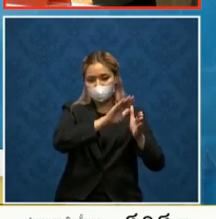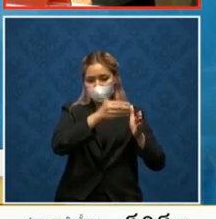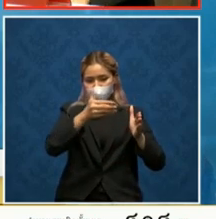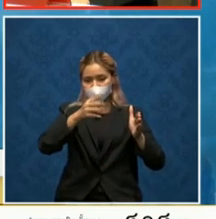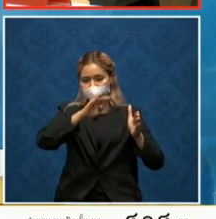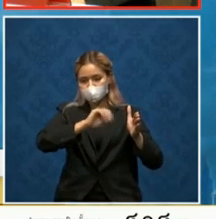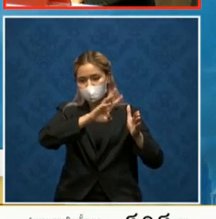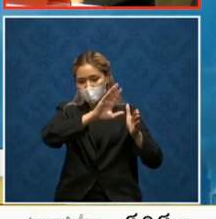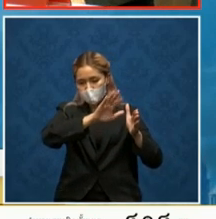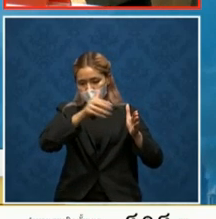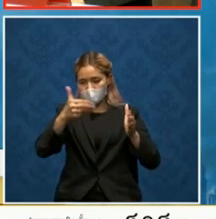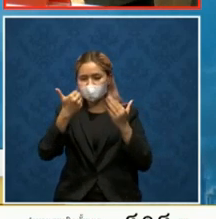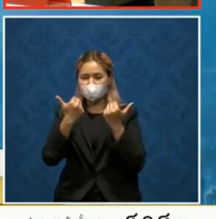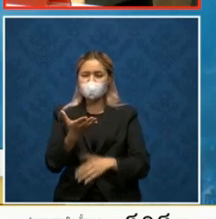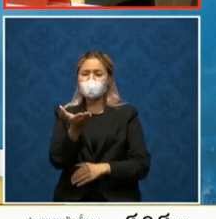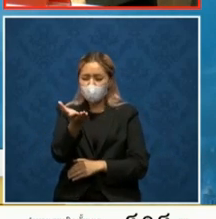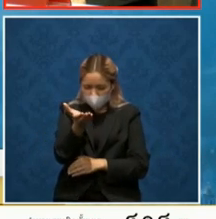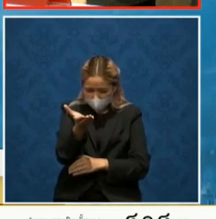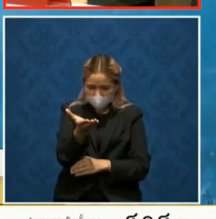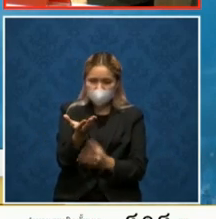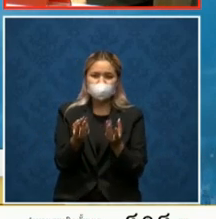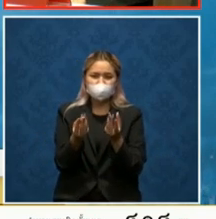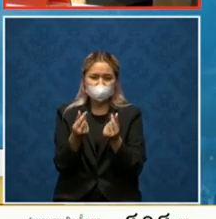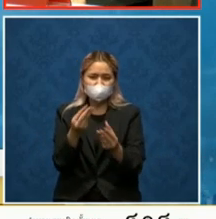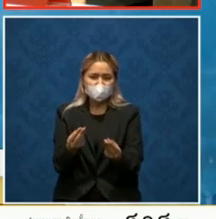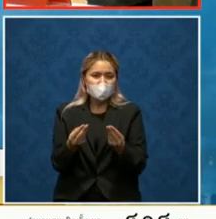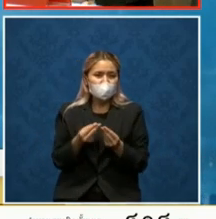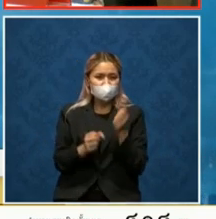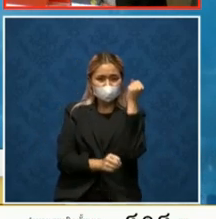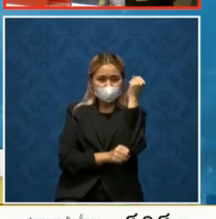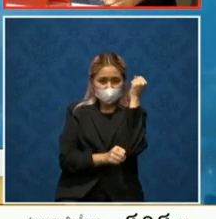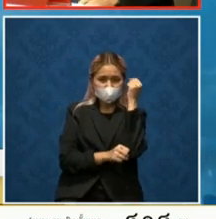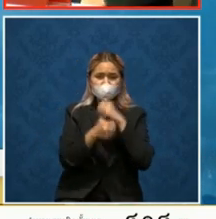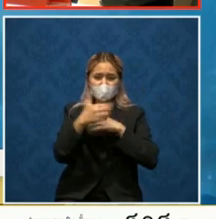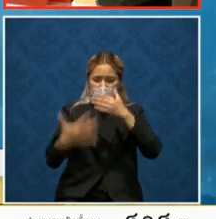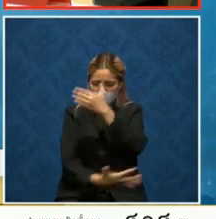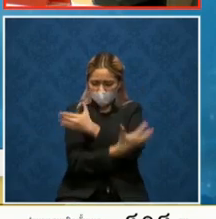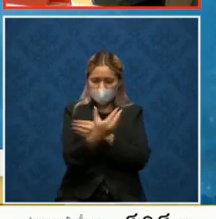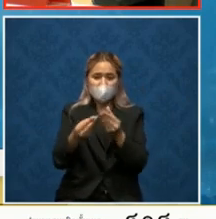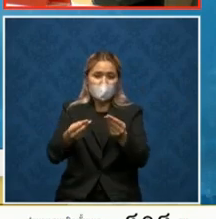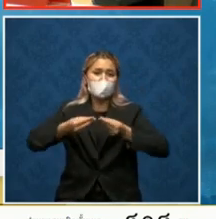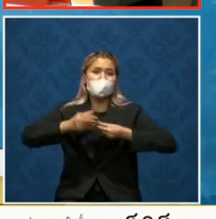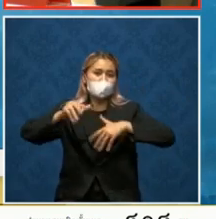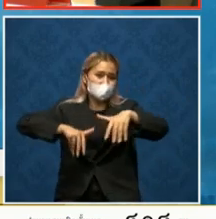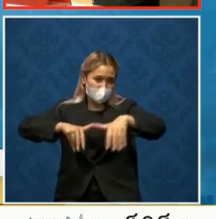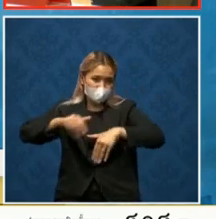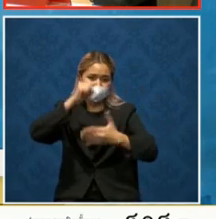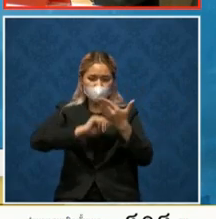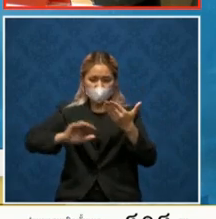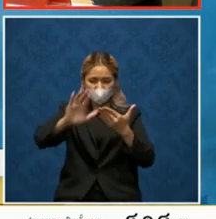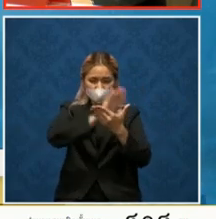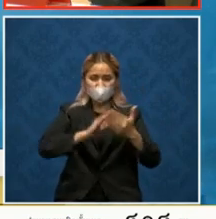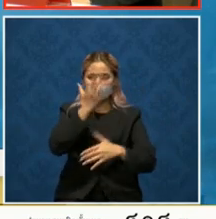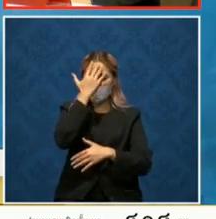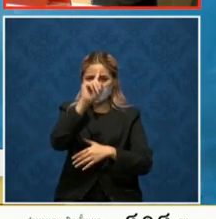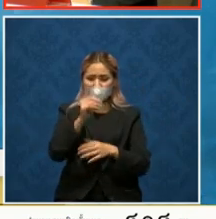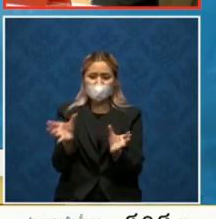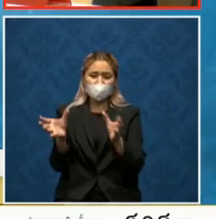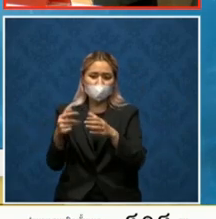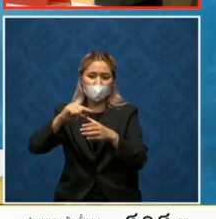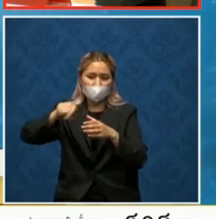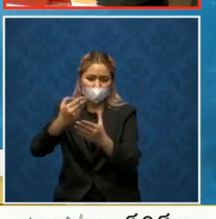เพื่อขอเอาที่ดินมาให้กับคนจนบ้างขอโอกาสนะครับผมยังเชื่อว่าคนรวยบางกลุ่มเนี่ย